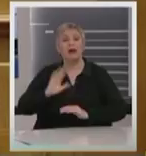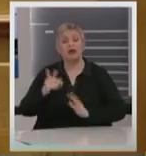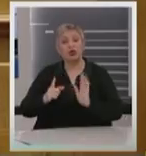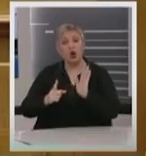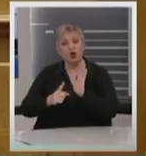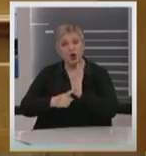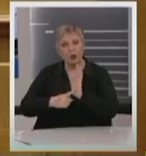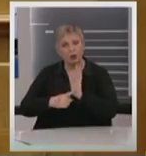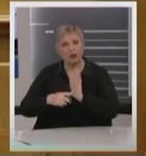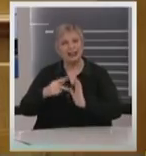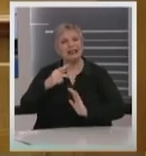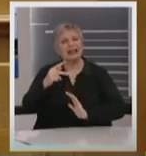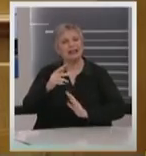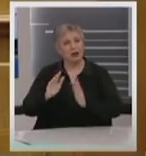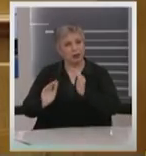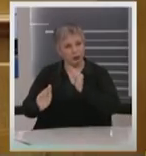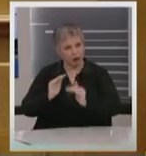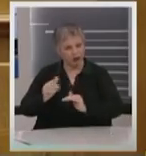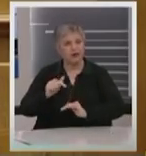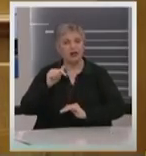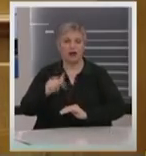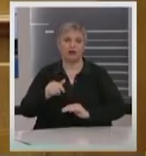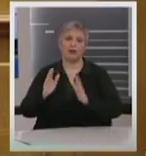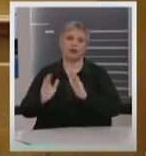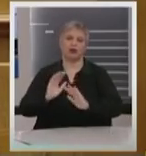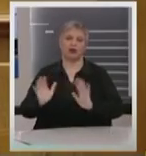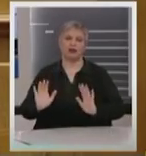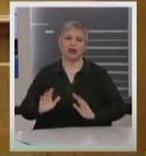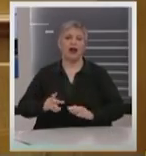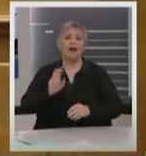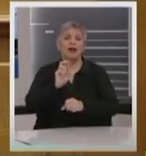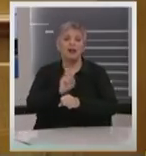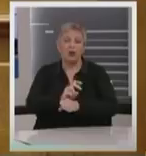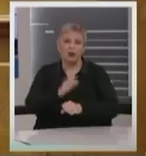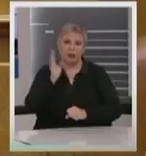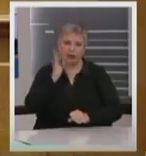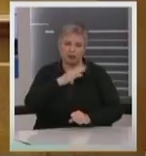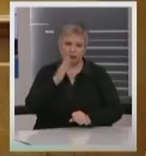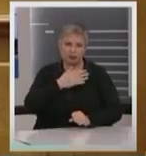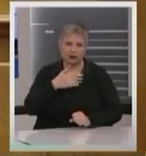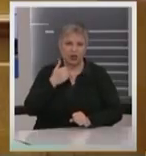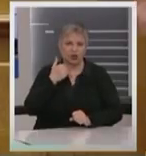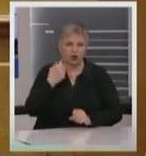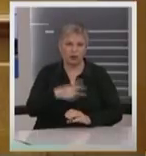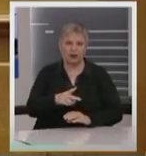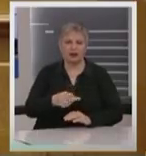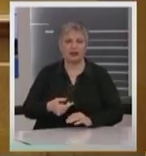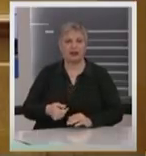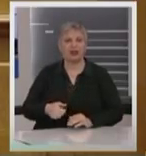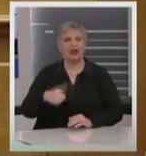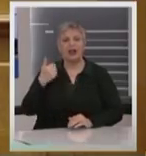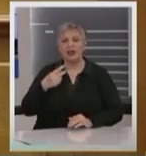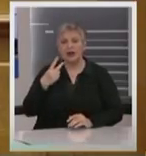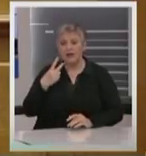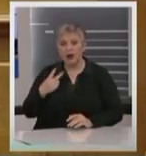Κατσέλη. Όλα τα άλλα είναι ντροπή. Και είναι ντροπή να τα λέτε για τους ανθρώπους οι οποίοι βλέπουν σήμερα επί δικών σας ημερών να χάνετε η